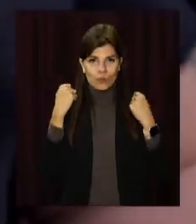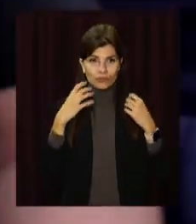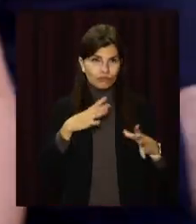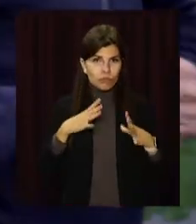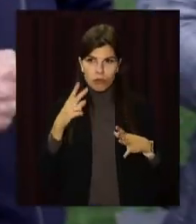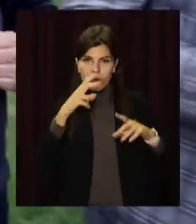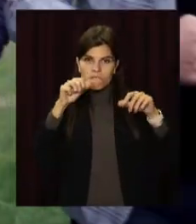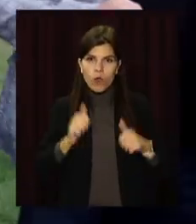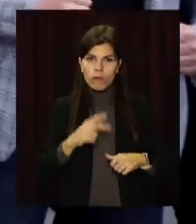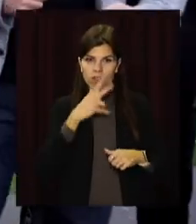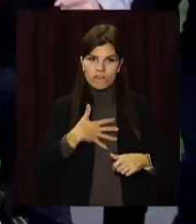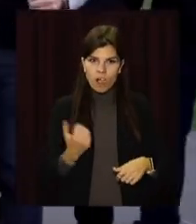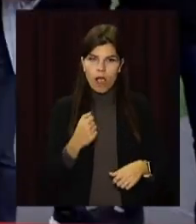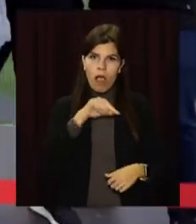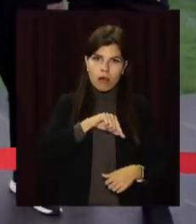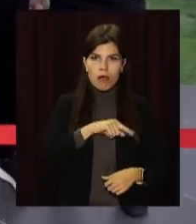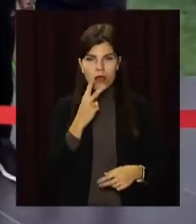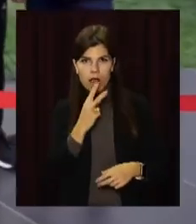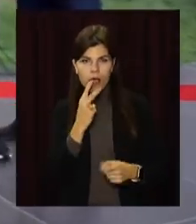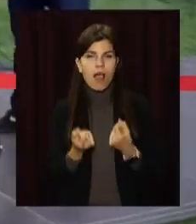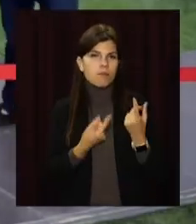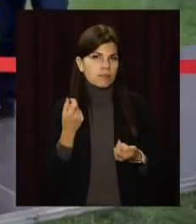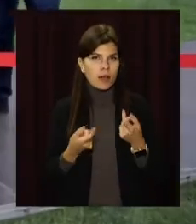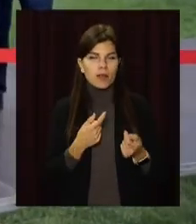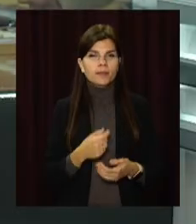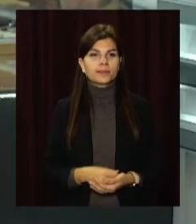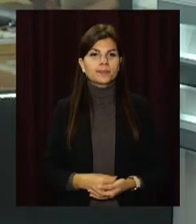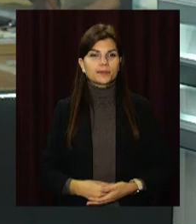Олександр Тушченко, Василь Самовар, Open News, телеканал «Відкритий».